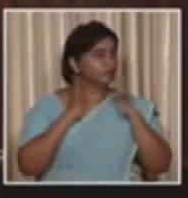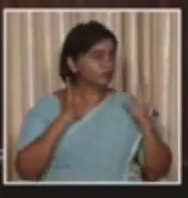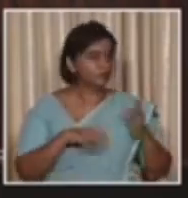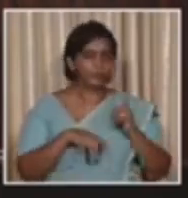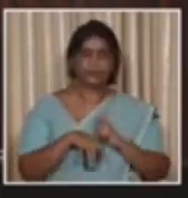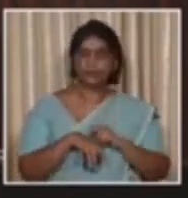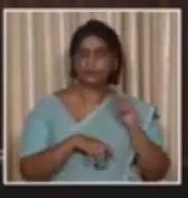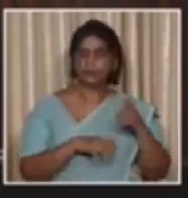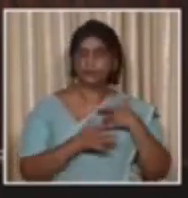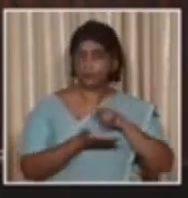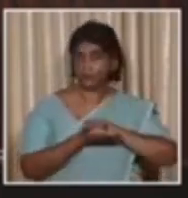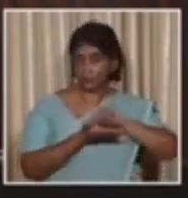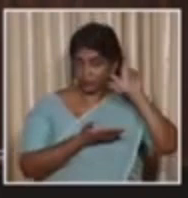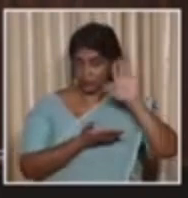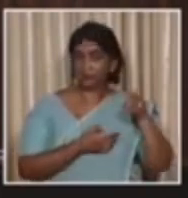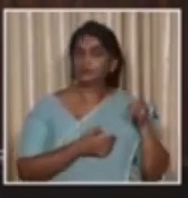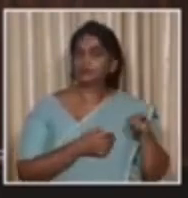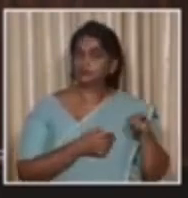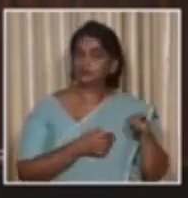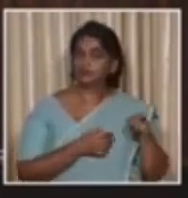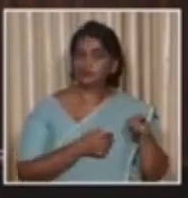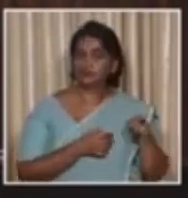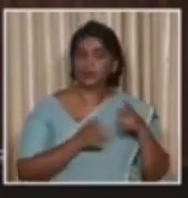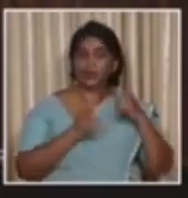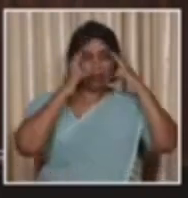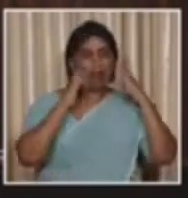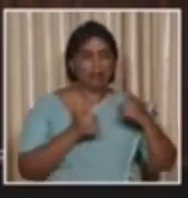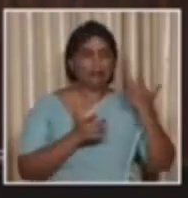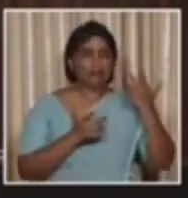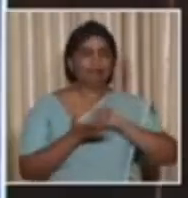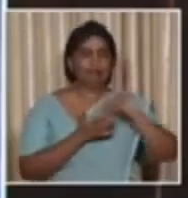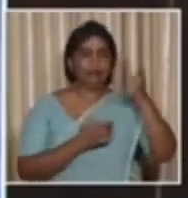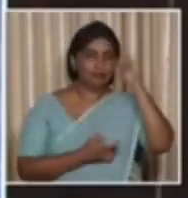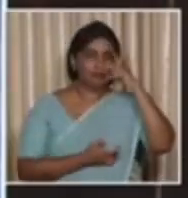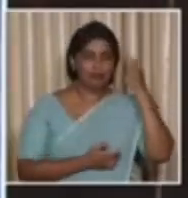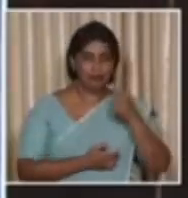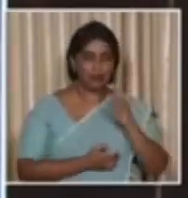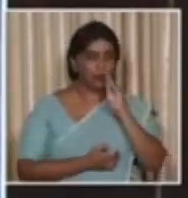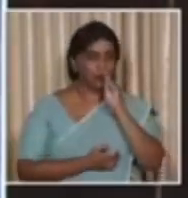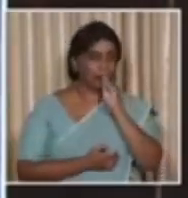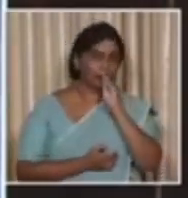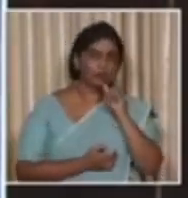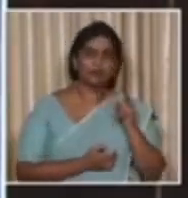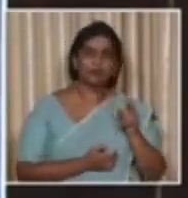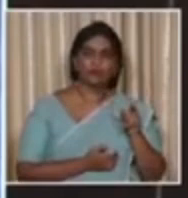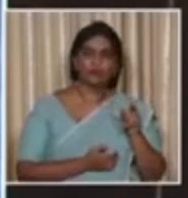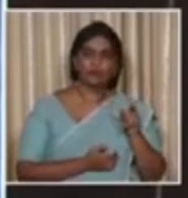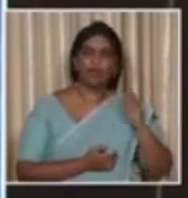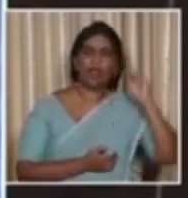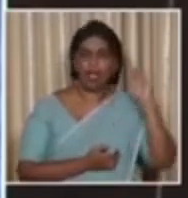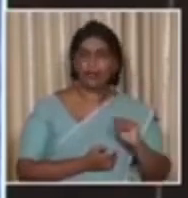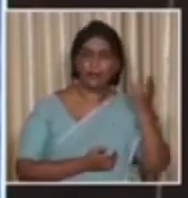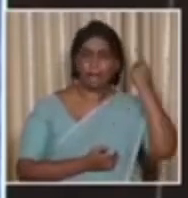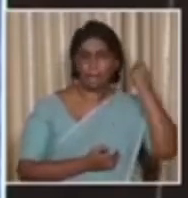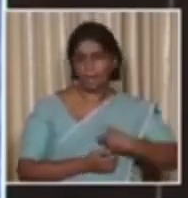වෙලාවට අපි විදේශගත කරන්නේ අරාබි රටවල්වලට. ඒ අයට ලැබෙන පඩිය සාපේක්ෂව ගත්තොත් ඉතාමත් අඩු